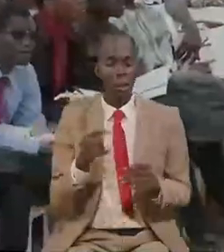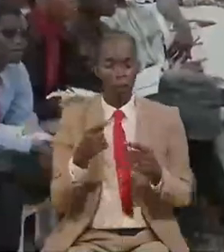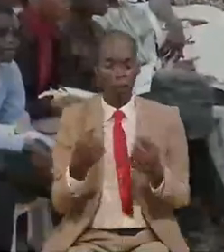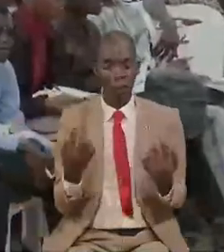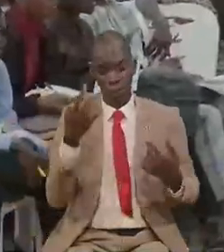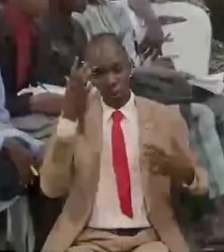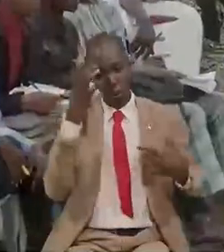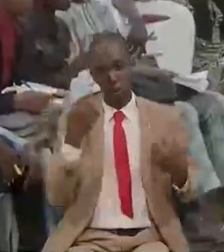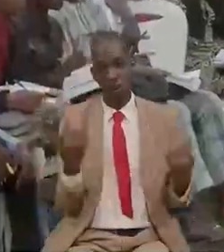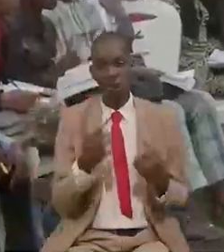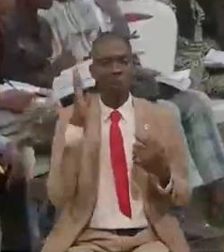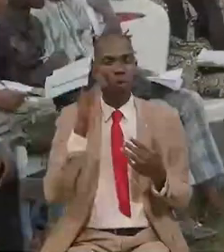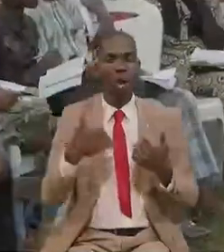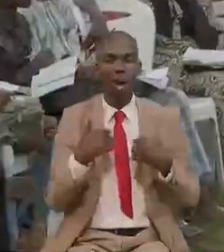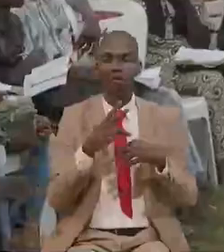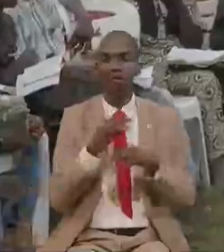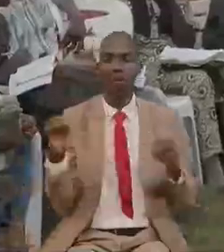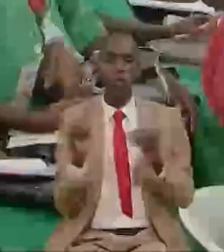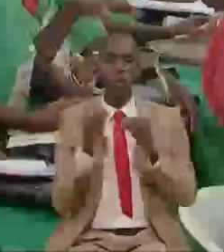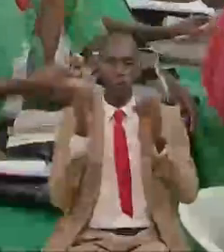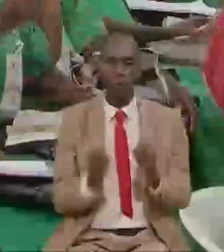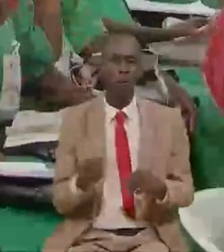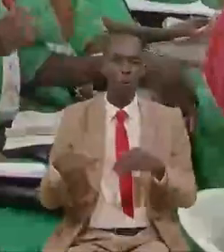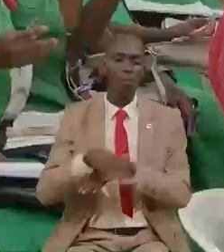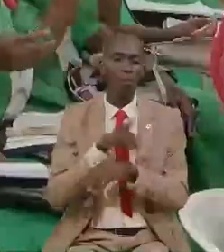de pouvoir sur toi au nom de Jésus.